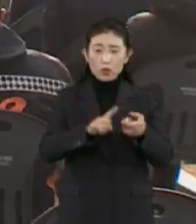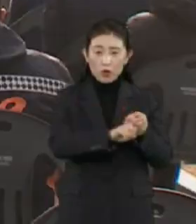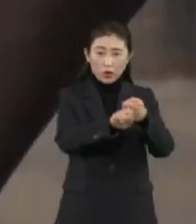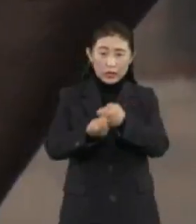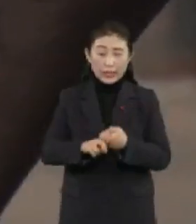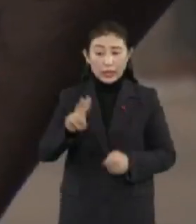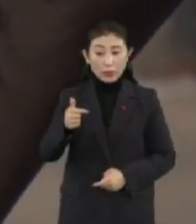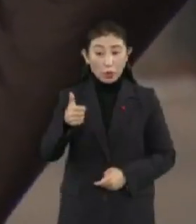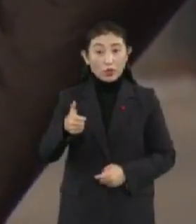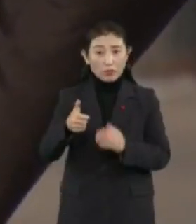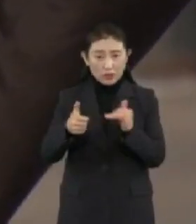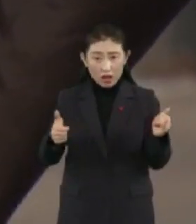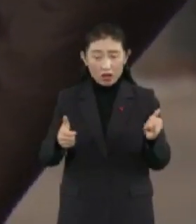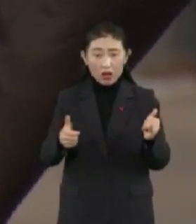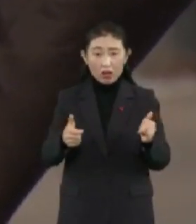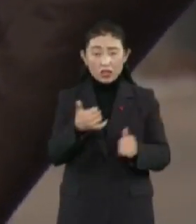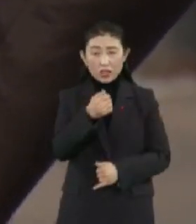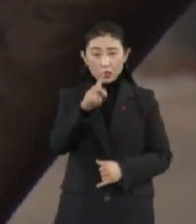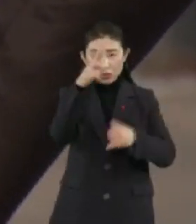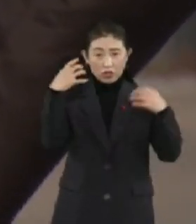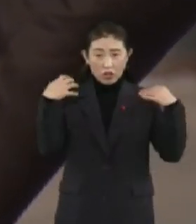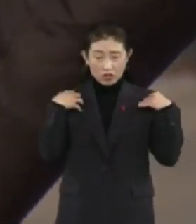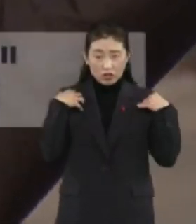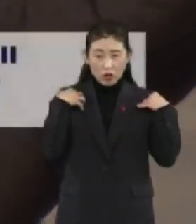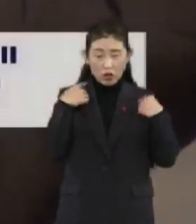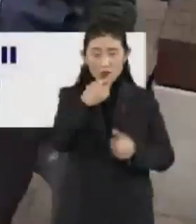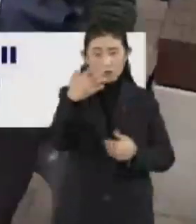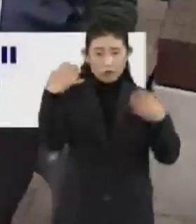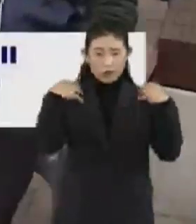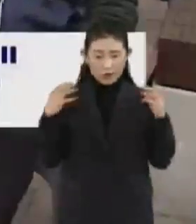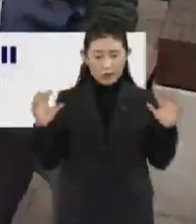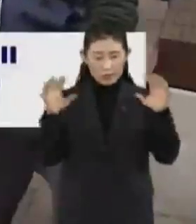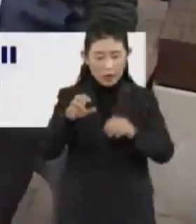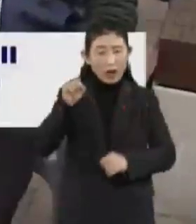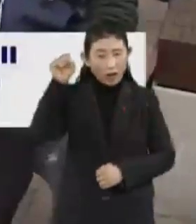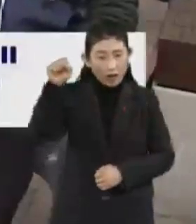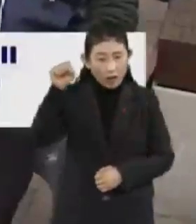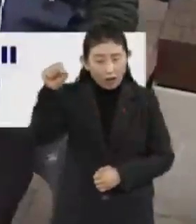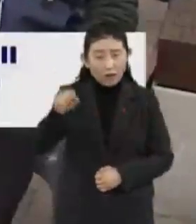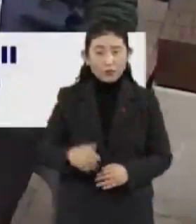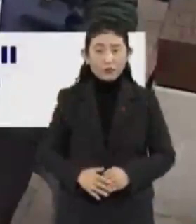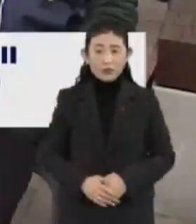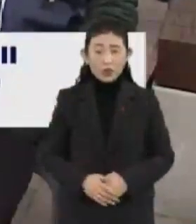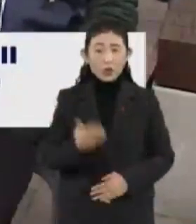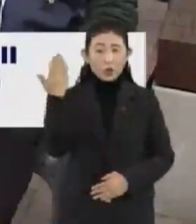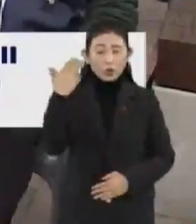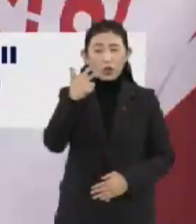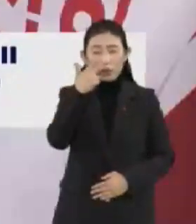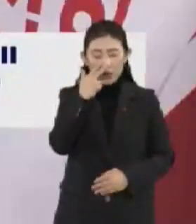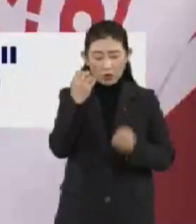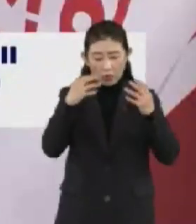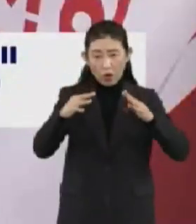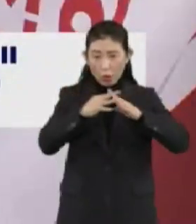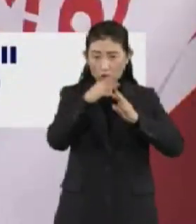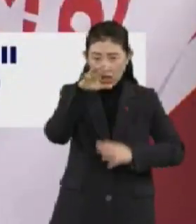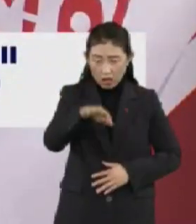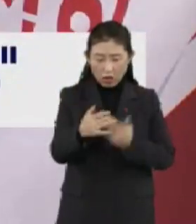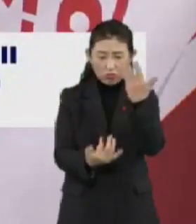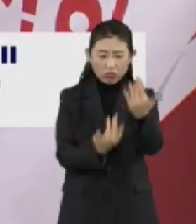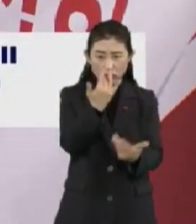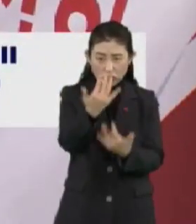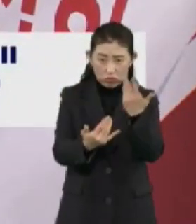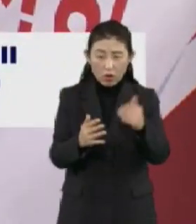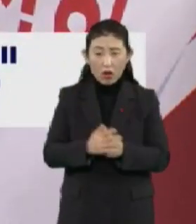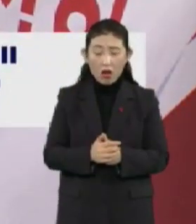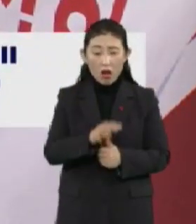소방관 250여 명이 정부 세종청사 소방청 앞에 모여 한 목소리로 외칩니다. 최근 평택 신축공사 현장 화재 사고